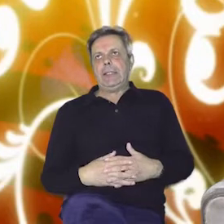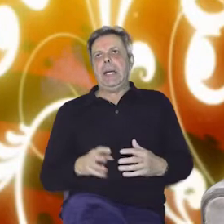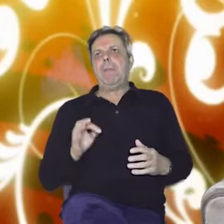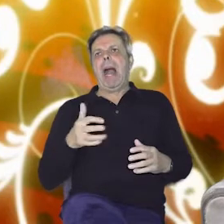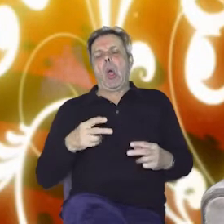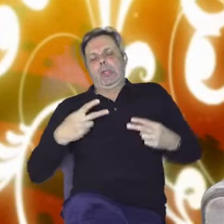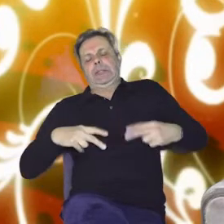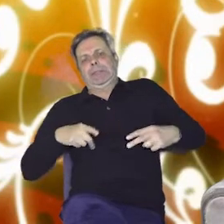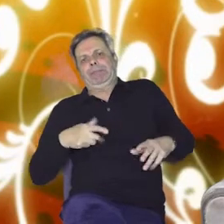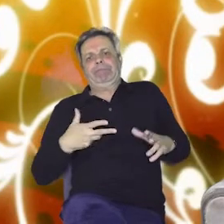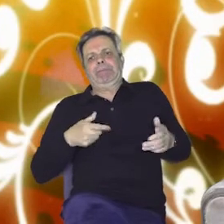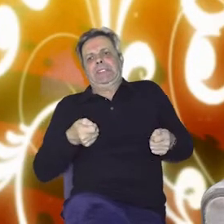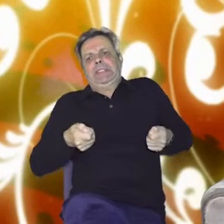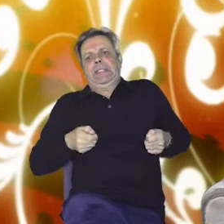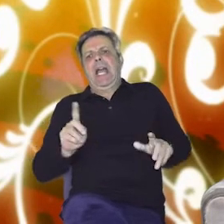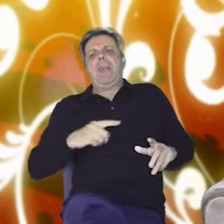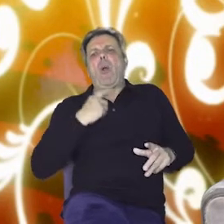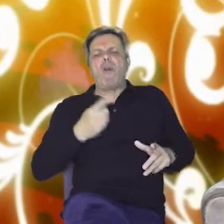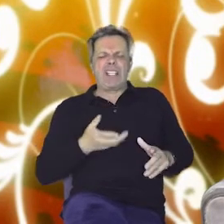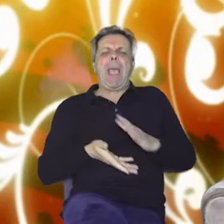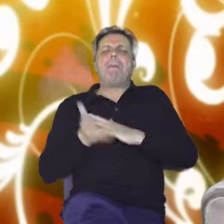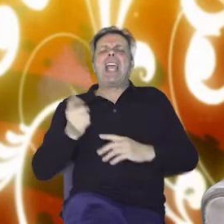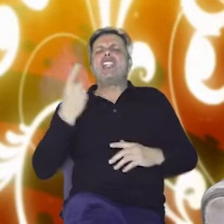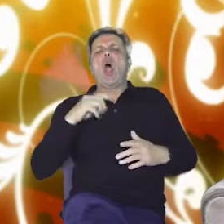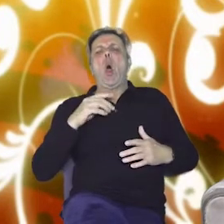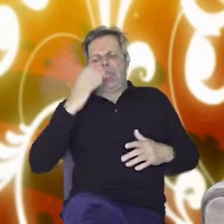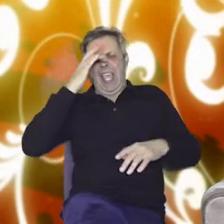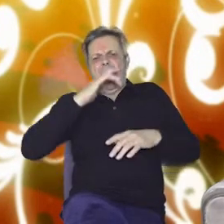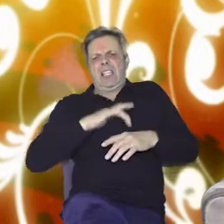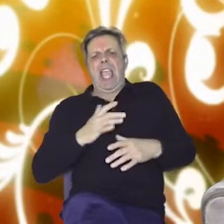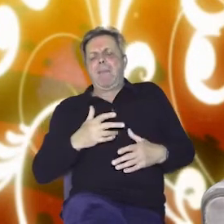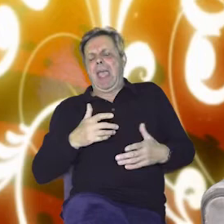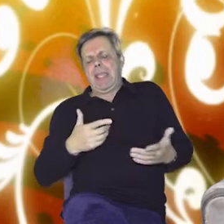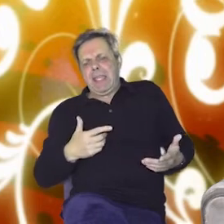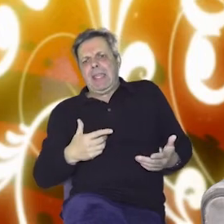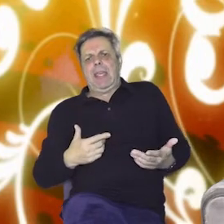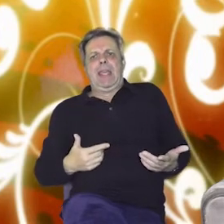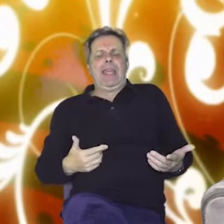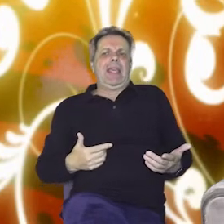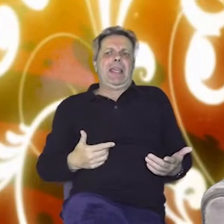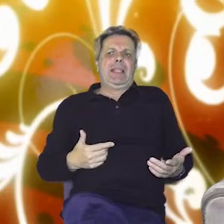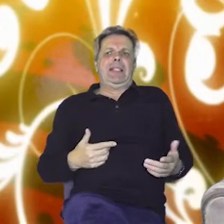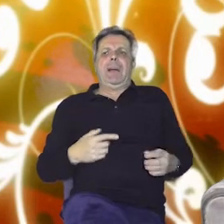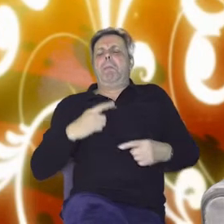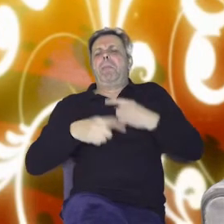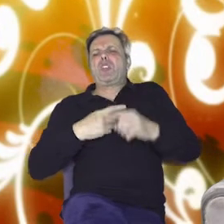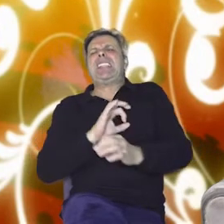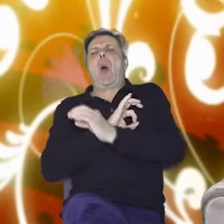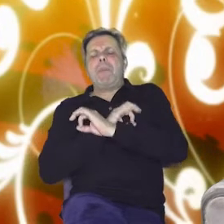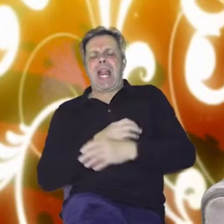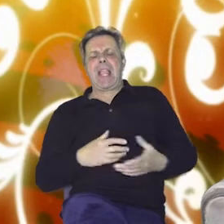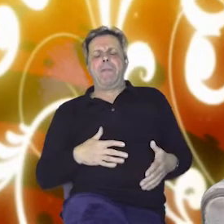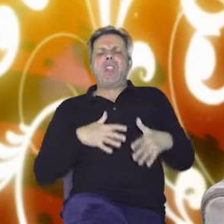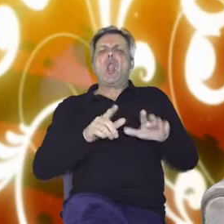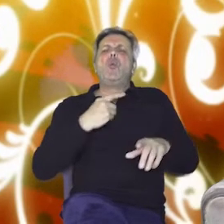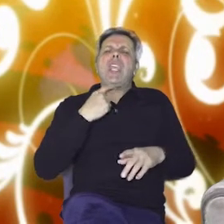ne govori. Bježi se od i pojma i samog procesa. Kažu ljudi,